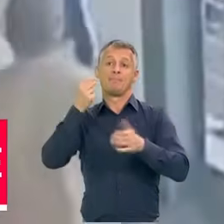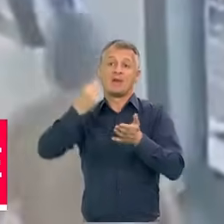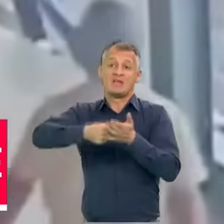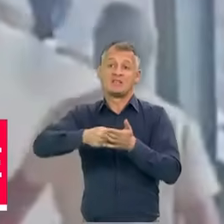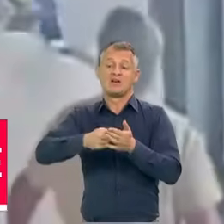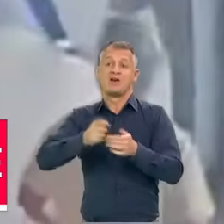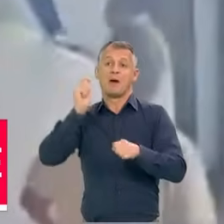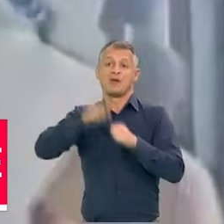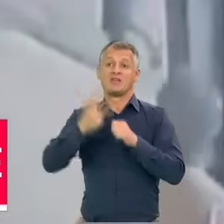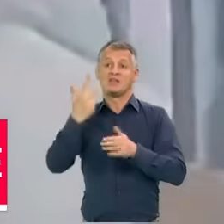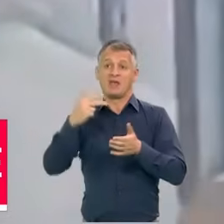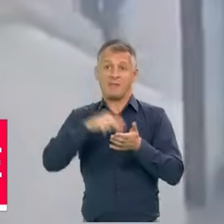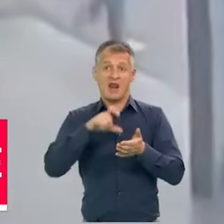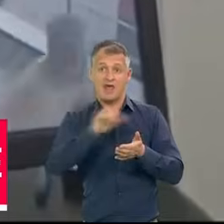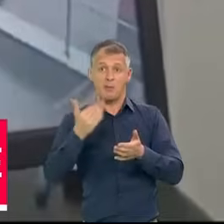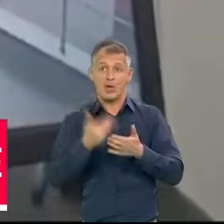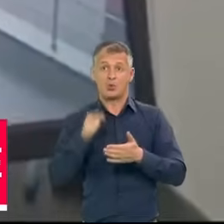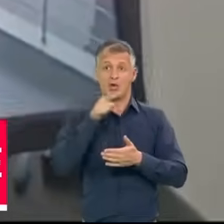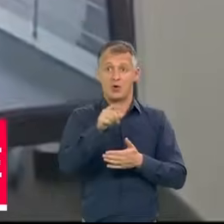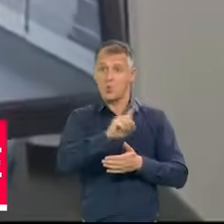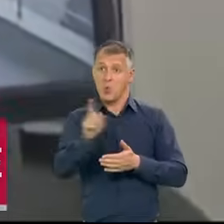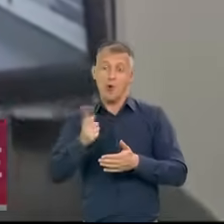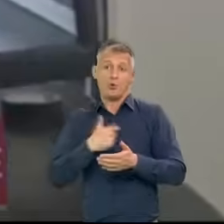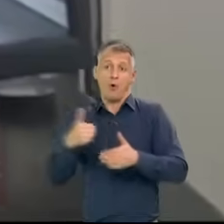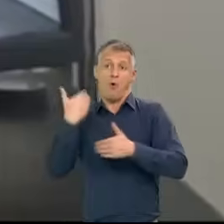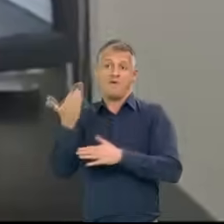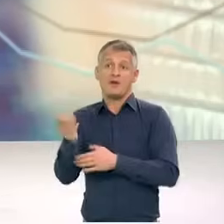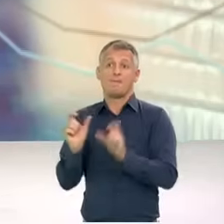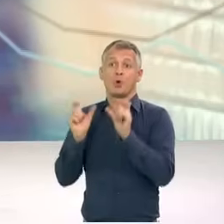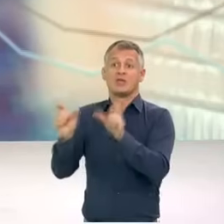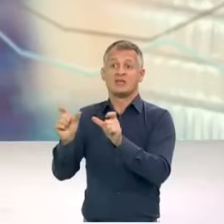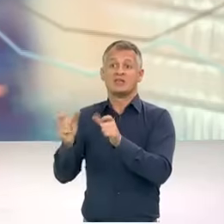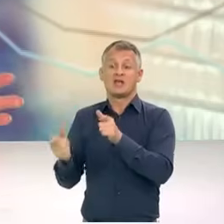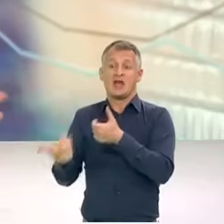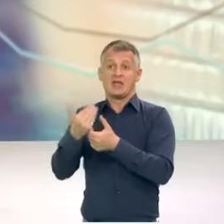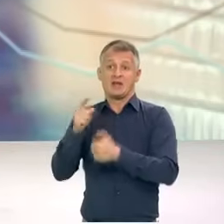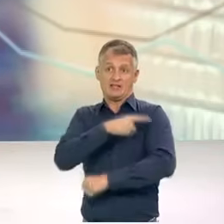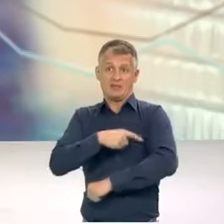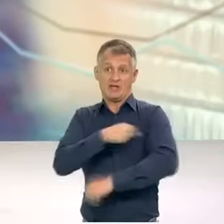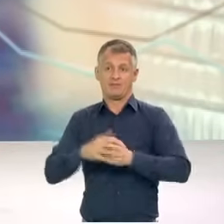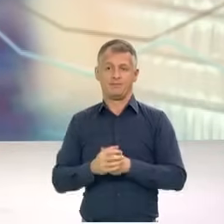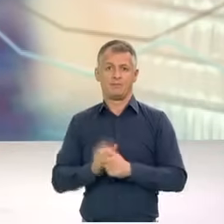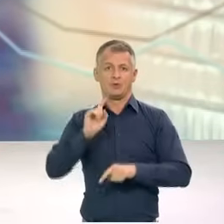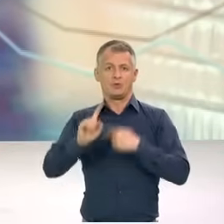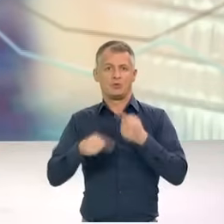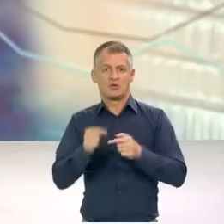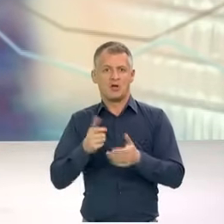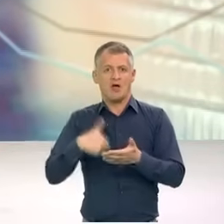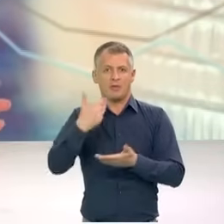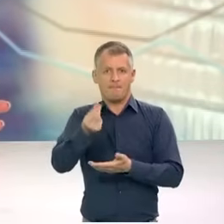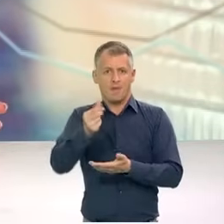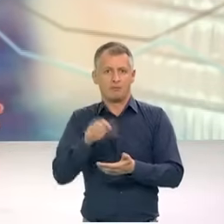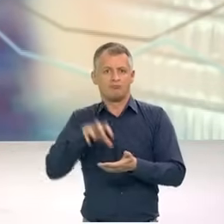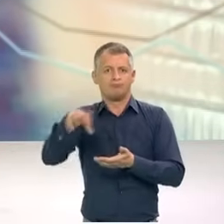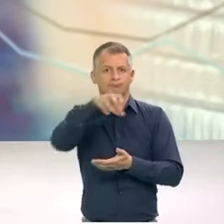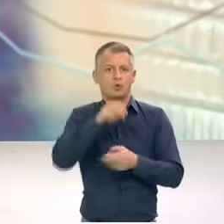că nu ar fi reușit să asigure siguranța în unitate După ce a împărțit bani după bunul plac în ultimii doi ani